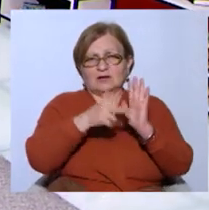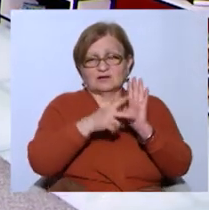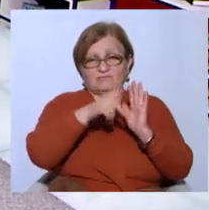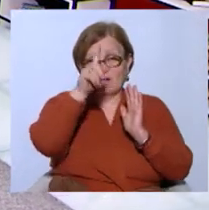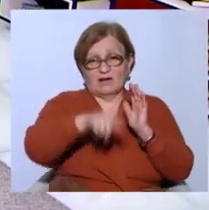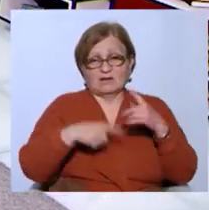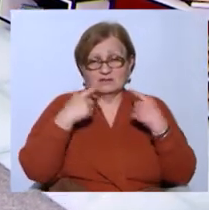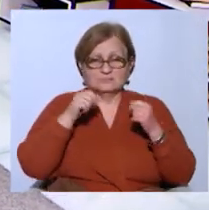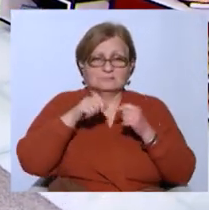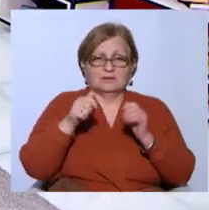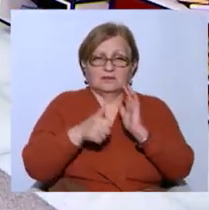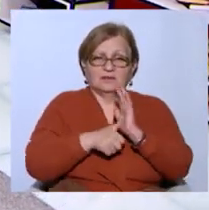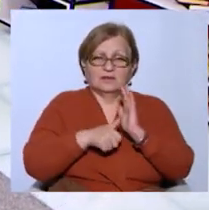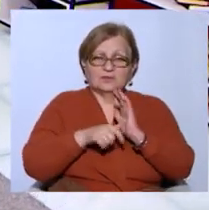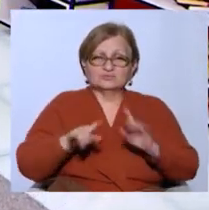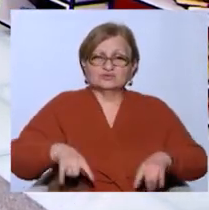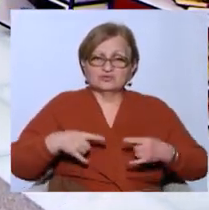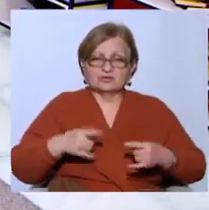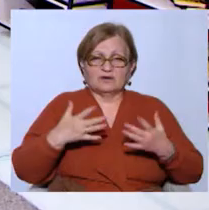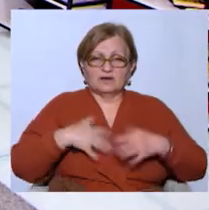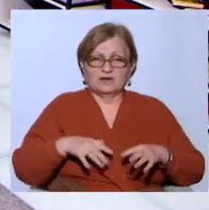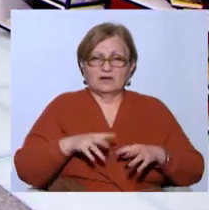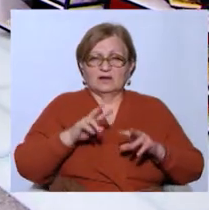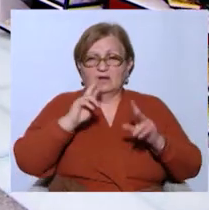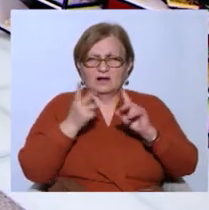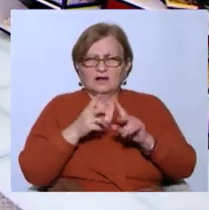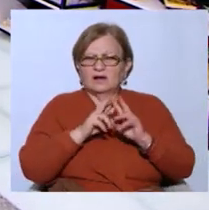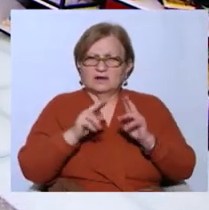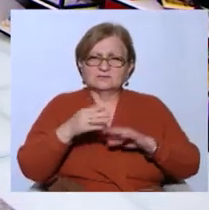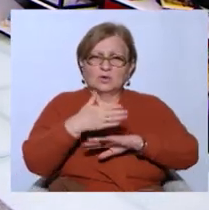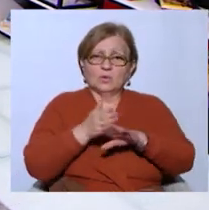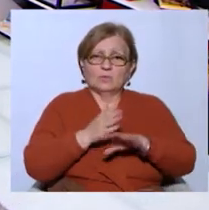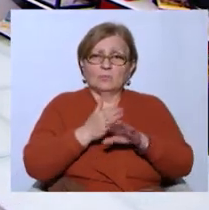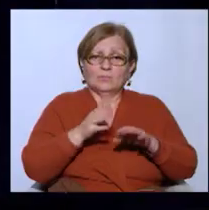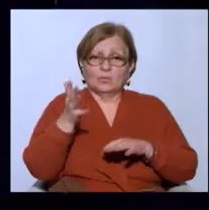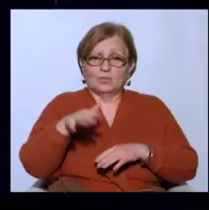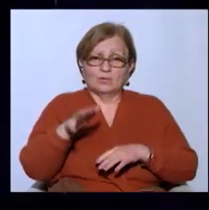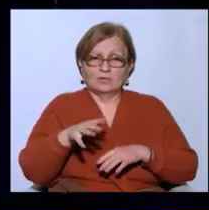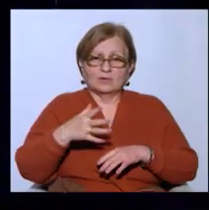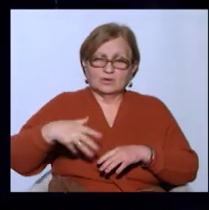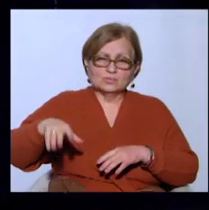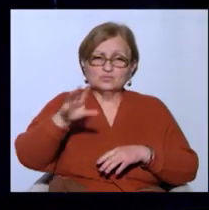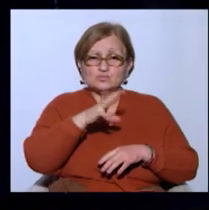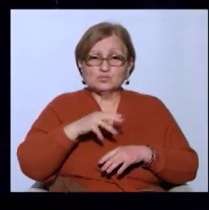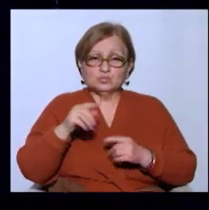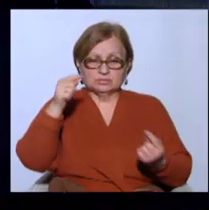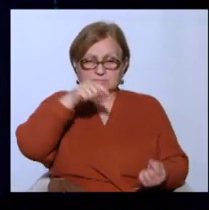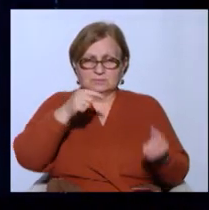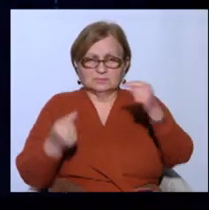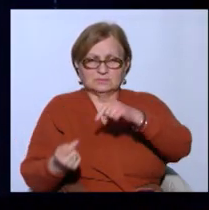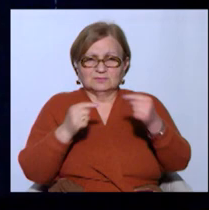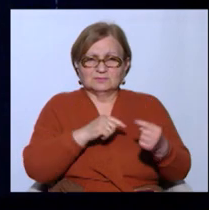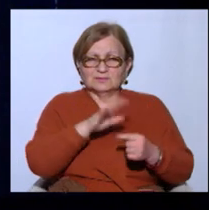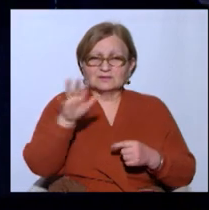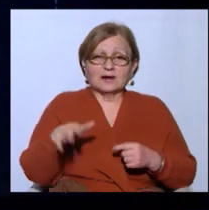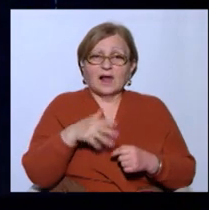6 შარვალი ან შორტი ან კაბა და ასევე მეორე 5 წყვილი ფეხსაცმელი. შესაბამისად მთლიანი კომბინაციების რაოდენობა იქნება 8 ჯერ 6